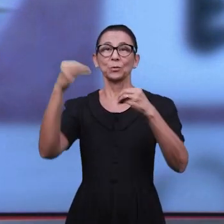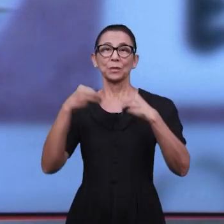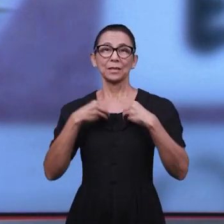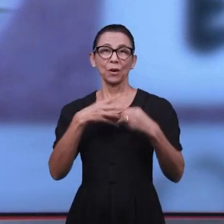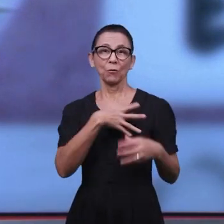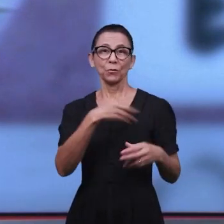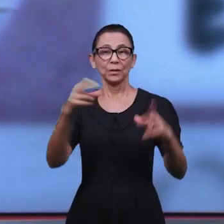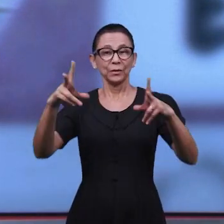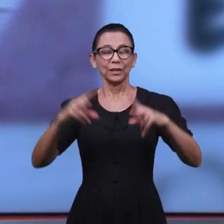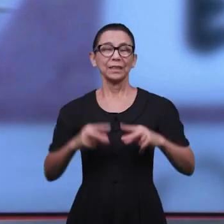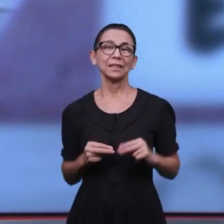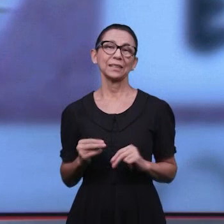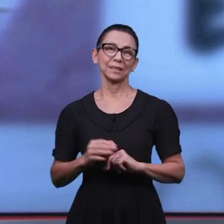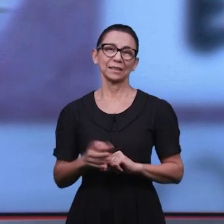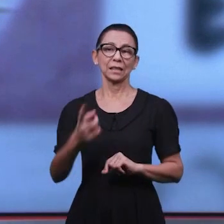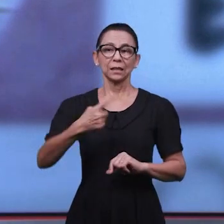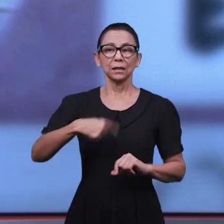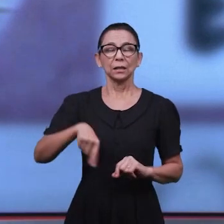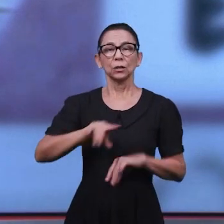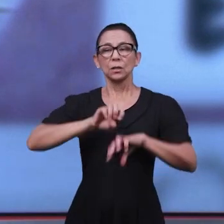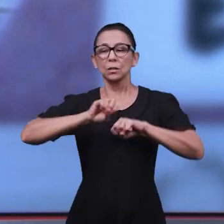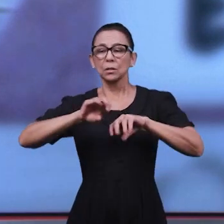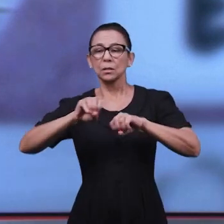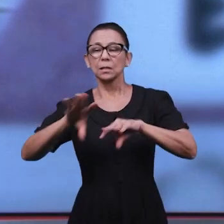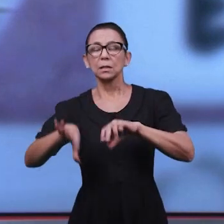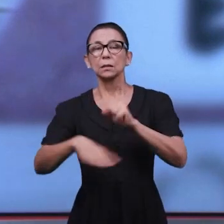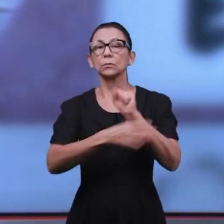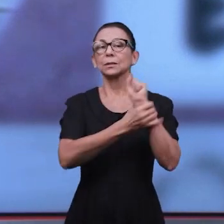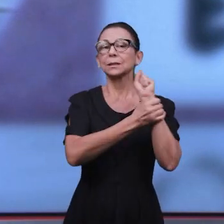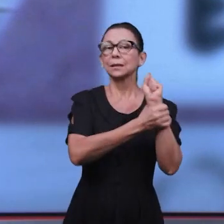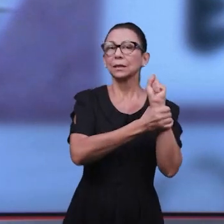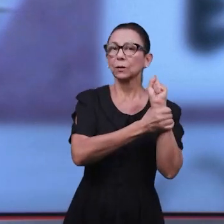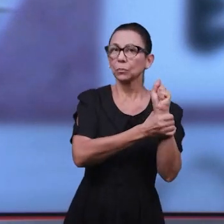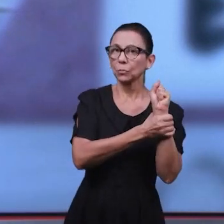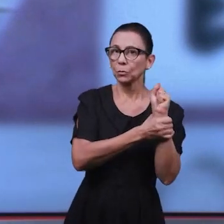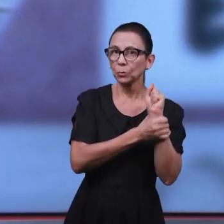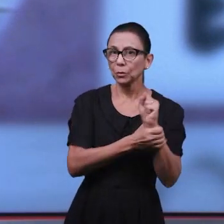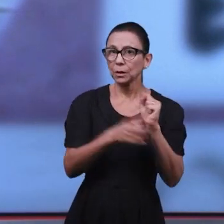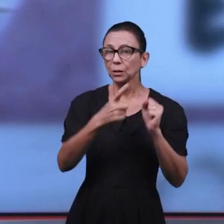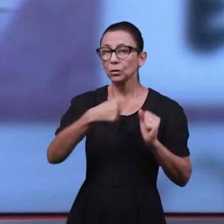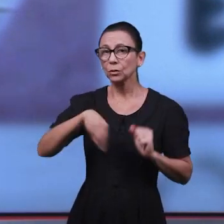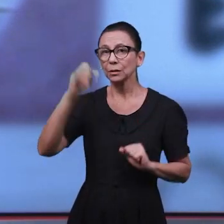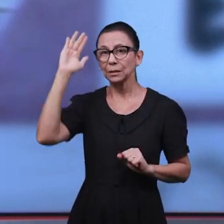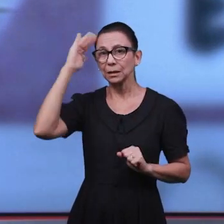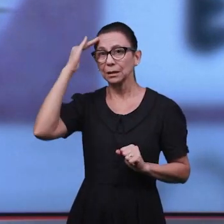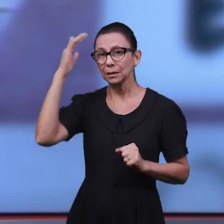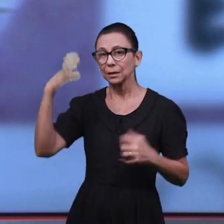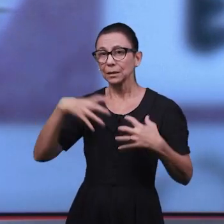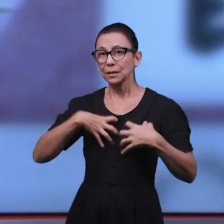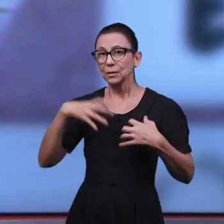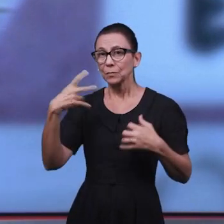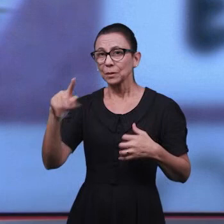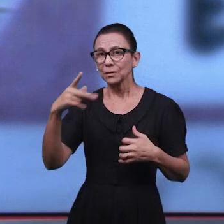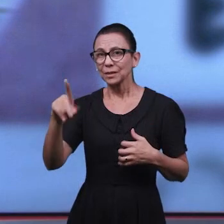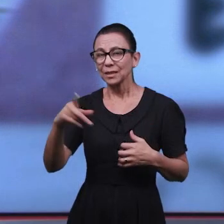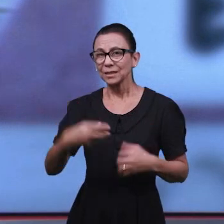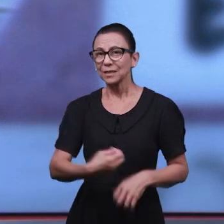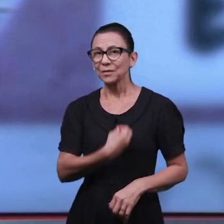ont besoin de notre prière assurée, de notre médiation pour comprendre leurs propres sentiments.